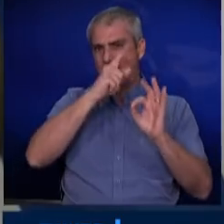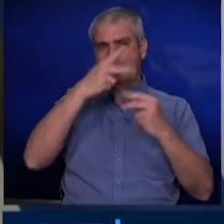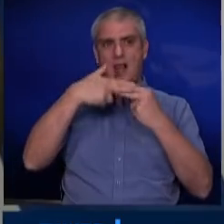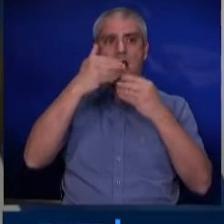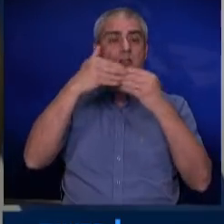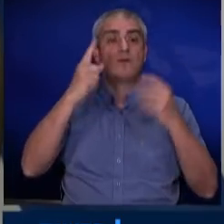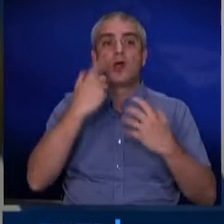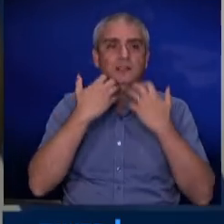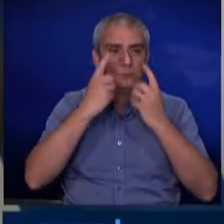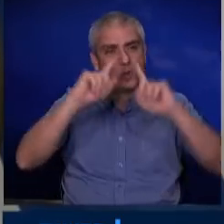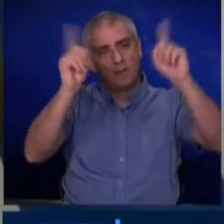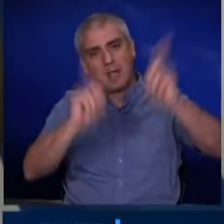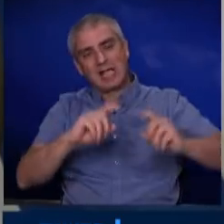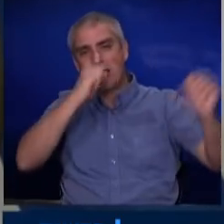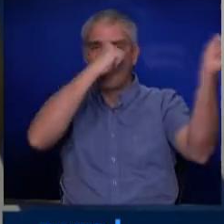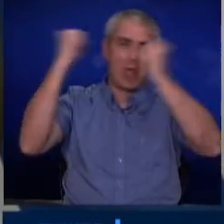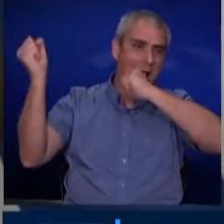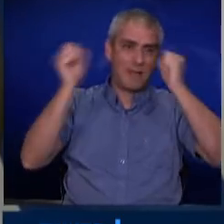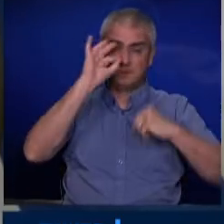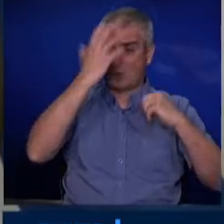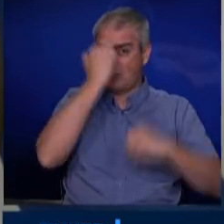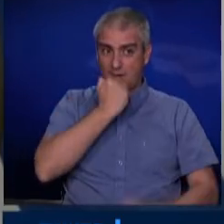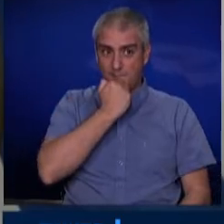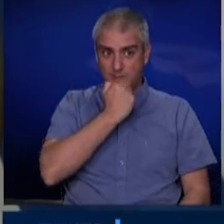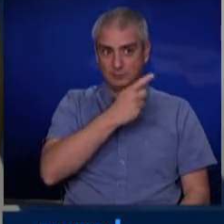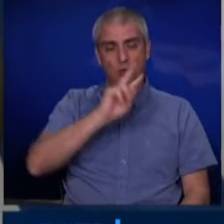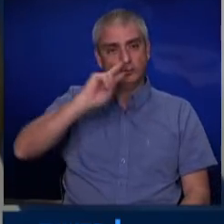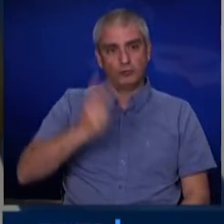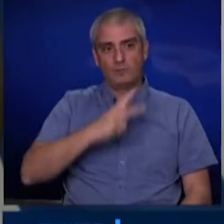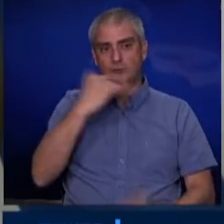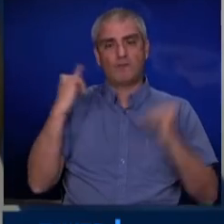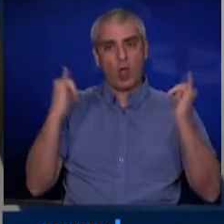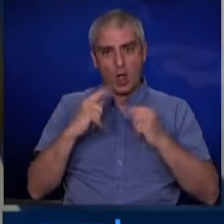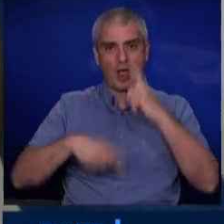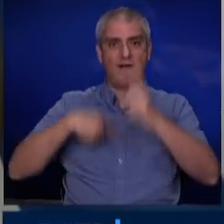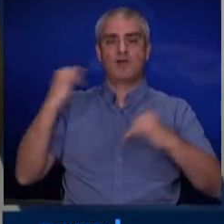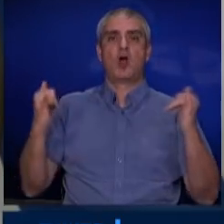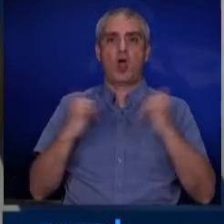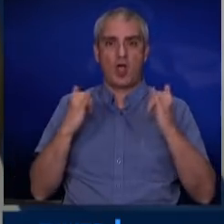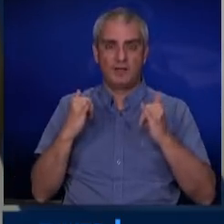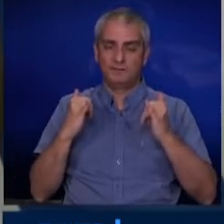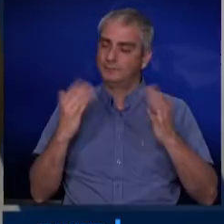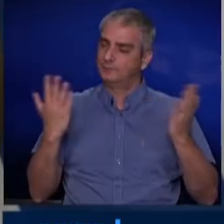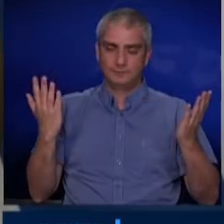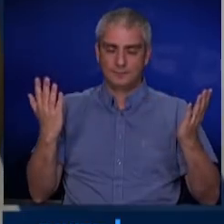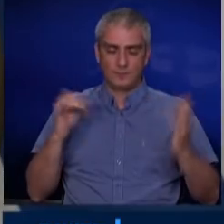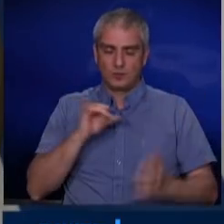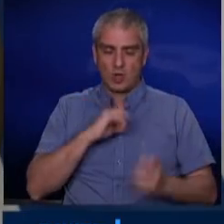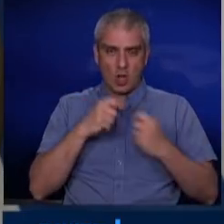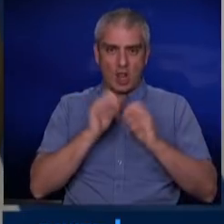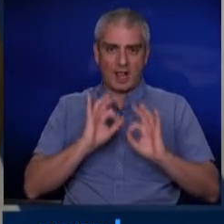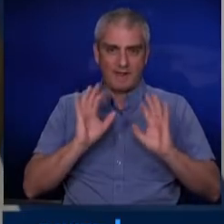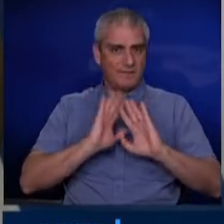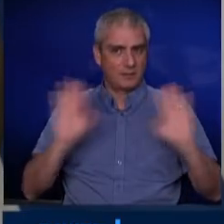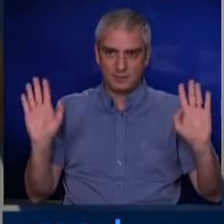כל סיפורי הברקים והרעמים של חמאס שחוזרים על עצמם חורף אחר חורף לא רלוונטיים